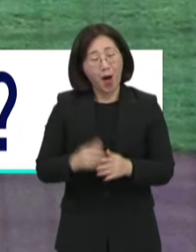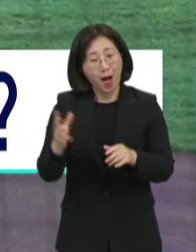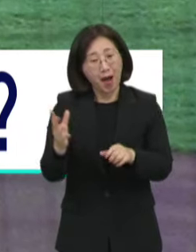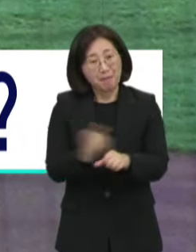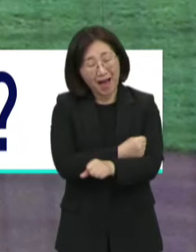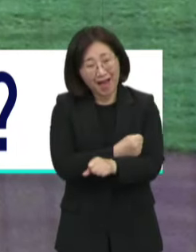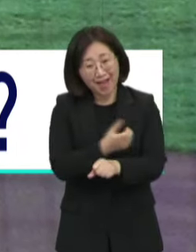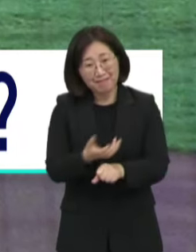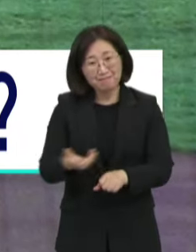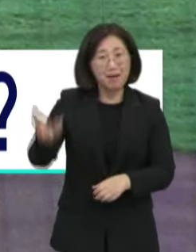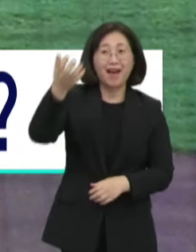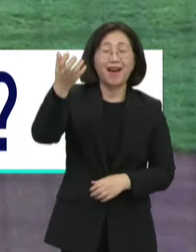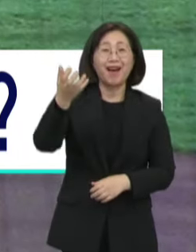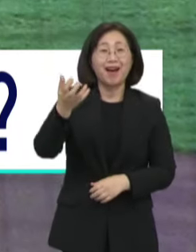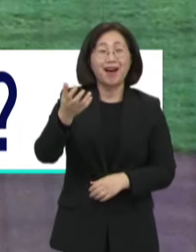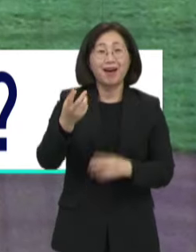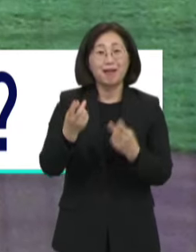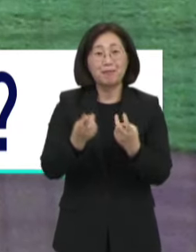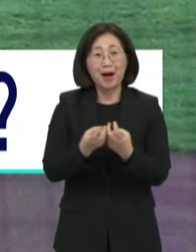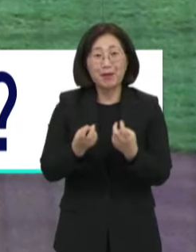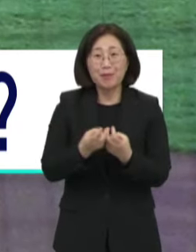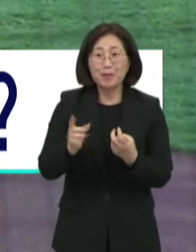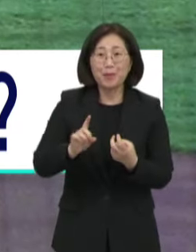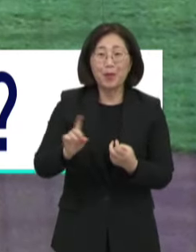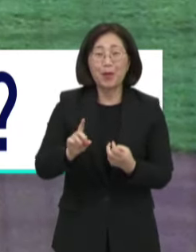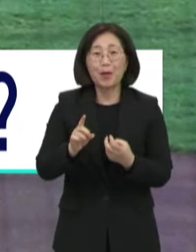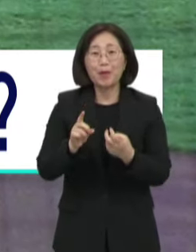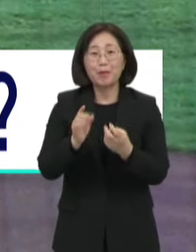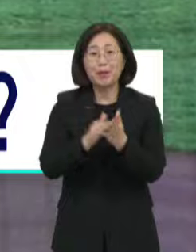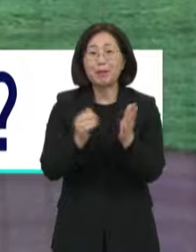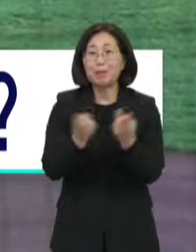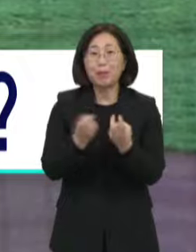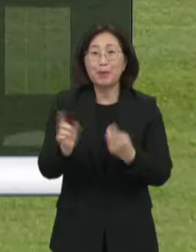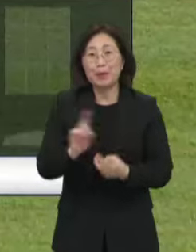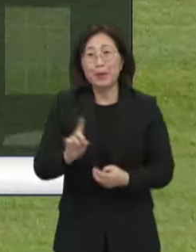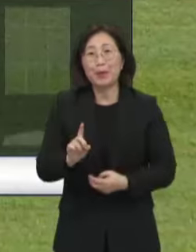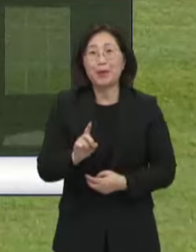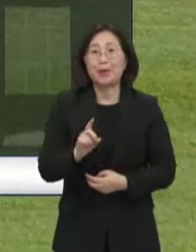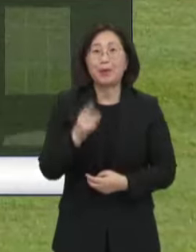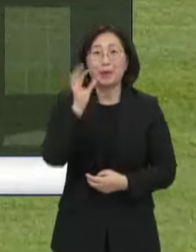상승세의 비결과 전망을 조용준 기자가 짚어봤습니다.